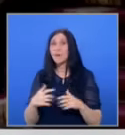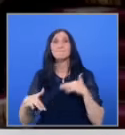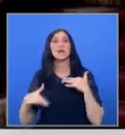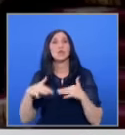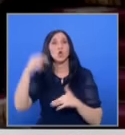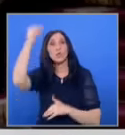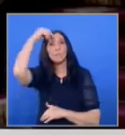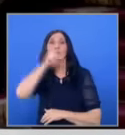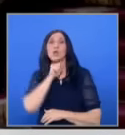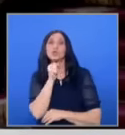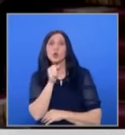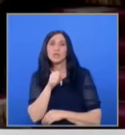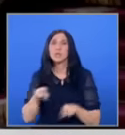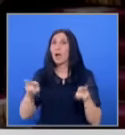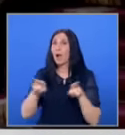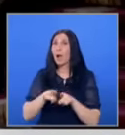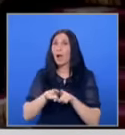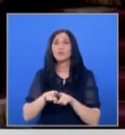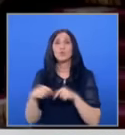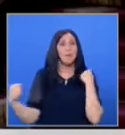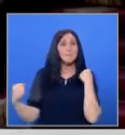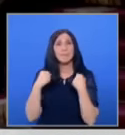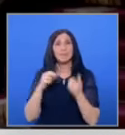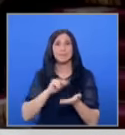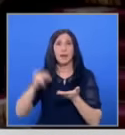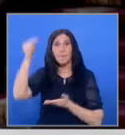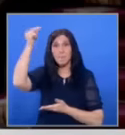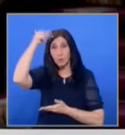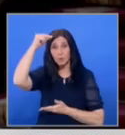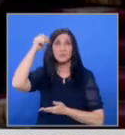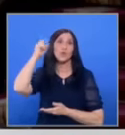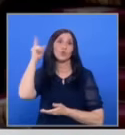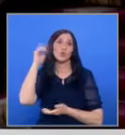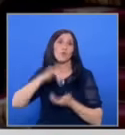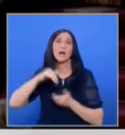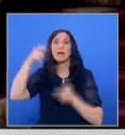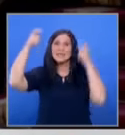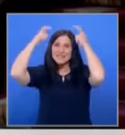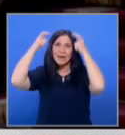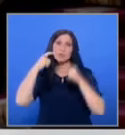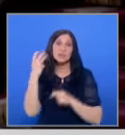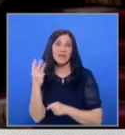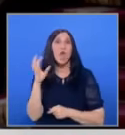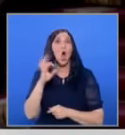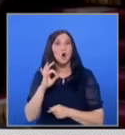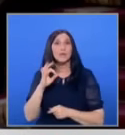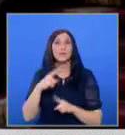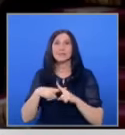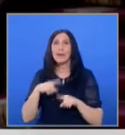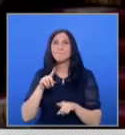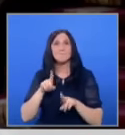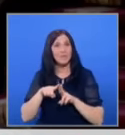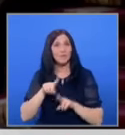македонски българи, журналисти, както и на пребития секретар на българския културен клуб Цар Борис III в Охрид, Християн Пендиков, който получи своето